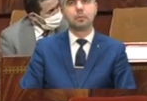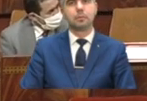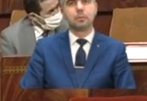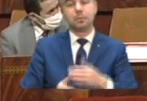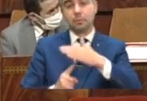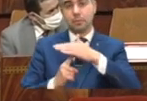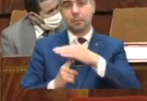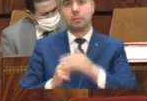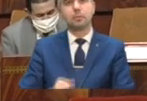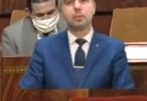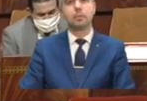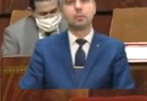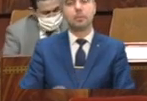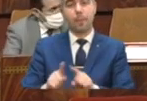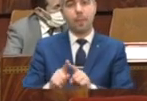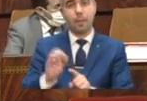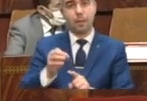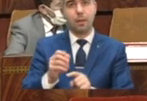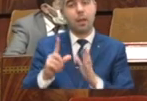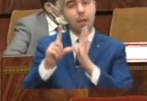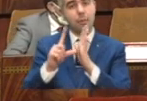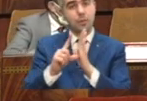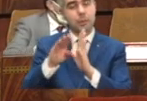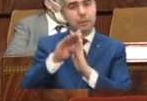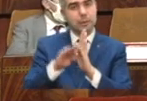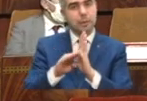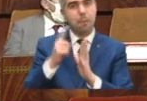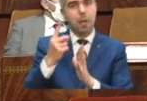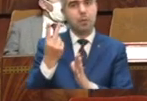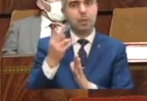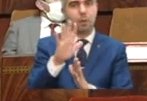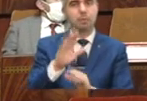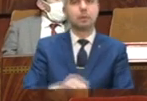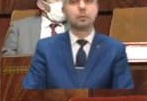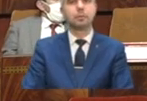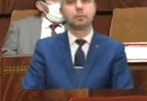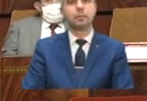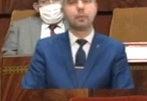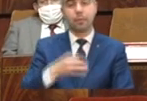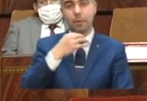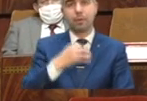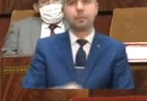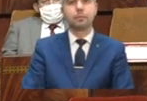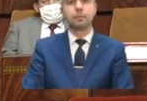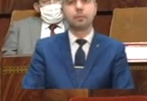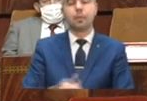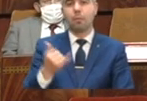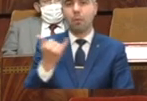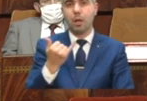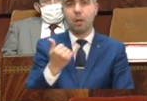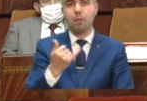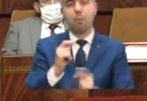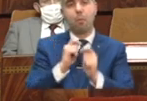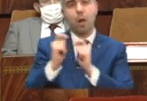صحيح حنايا كنطبقوا النظام الداخلي سيدة الرئيسة فيما يتعلق بمادة 152، لكن أرجوك أن تناقشوا في المكتب